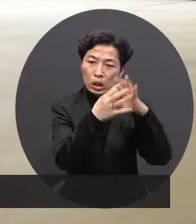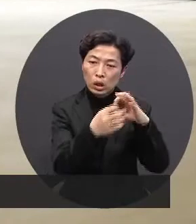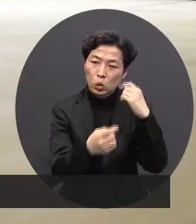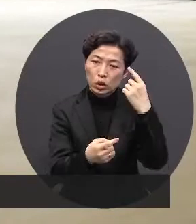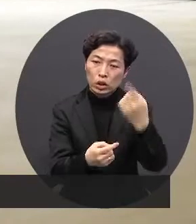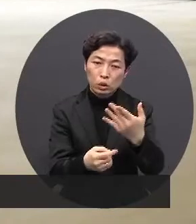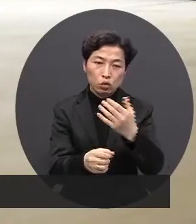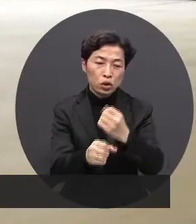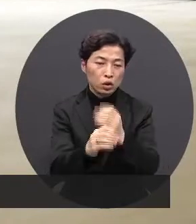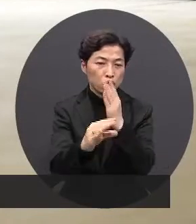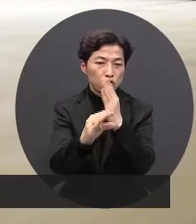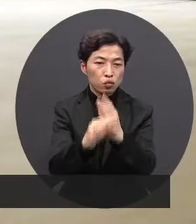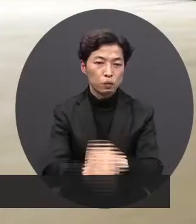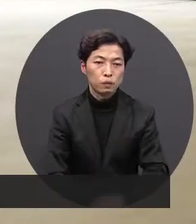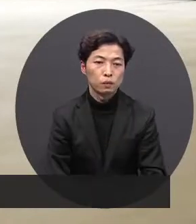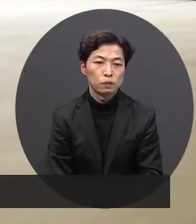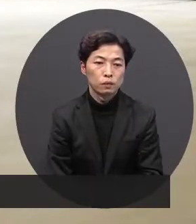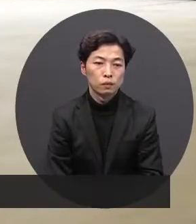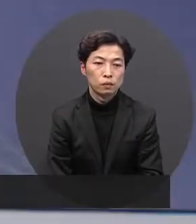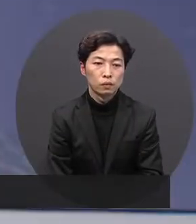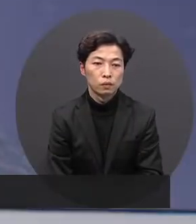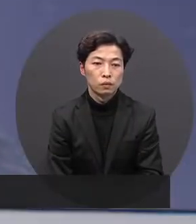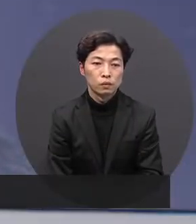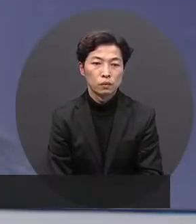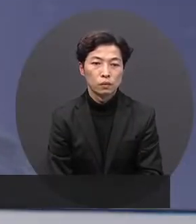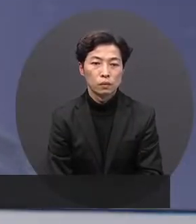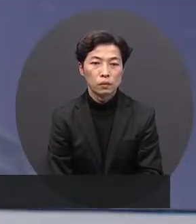뉴스 이채연입니다.